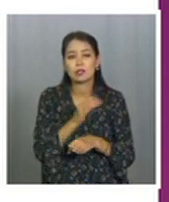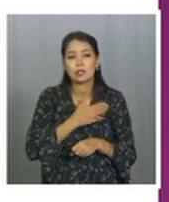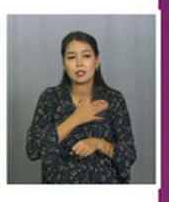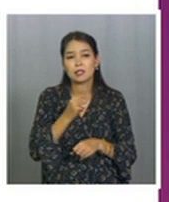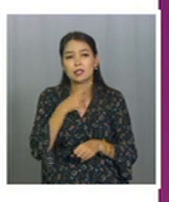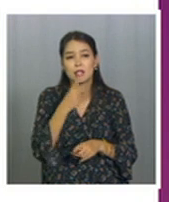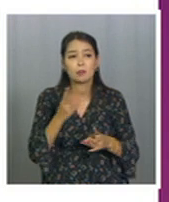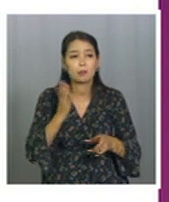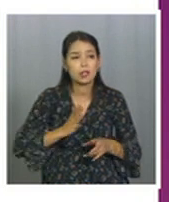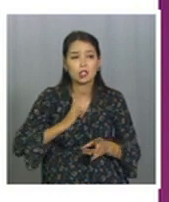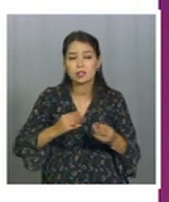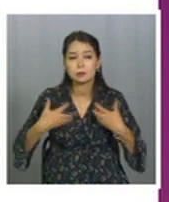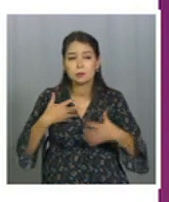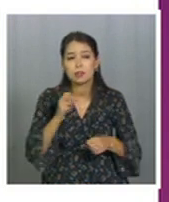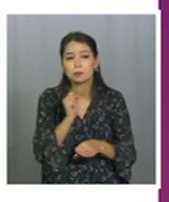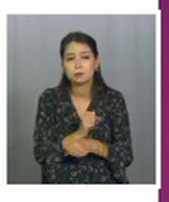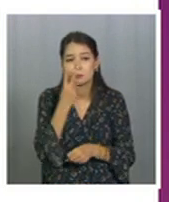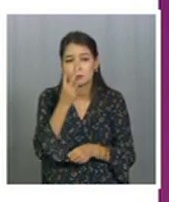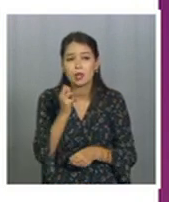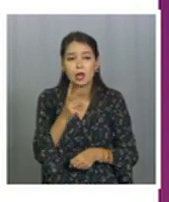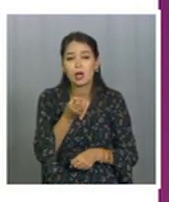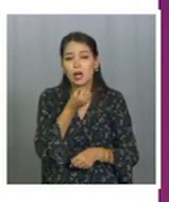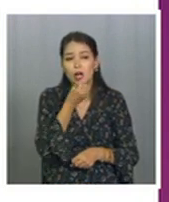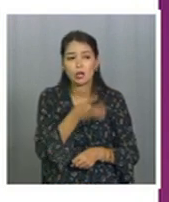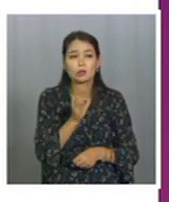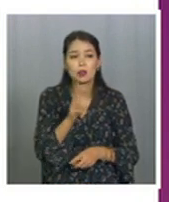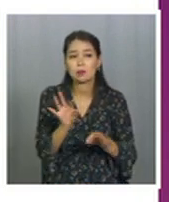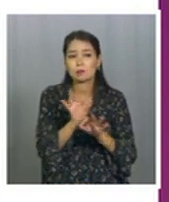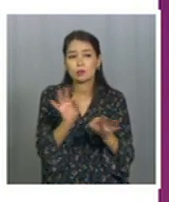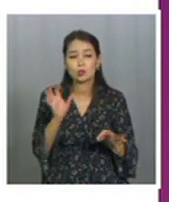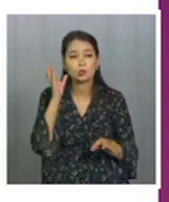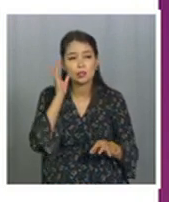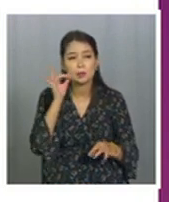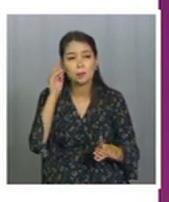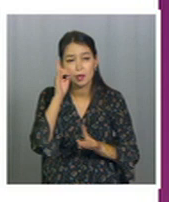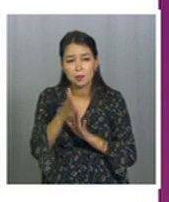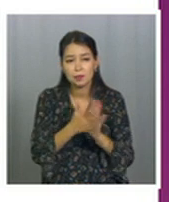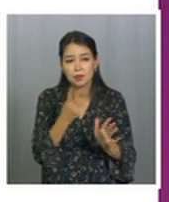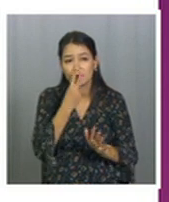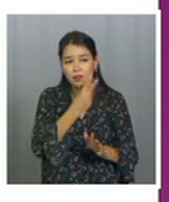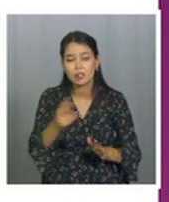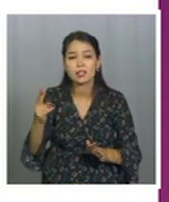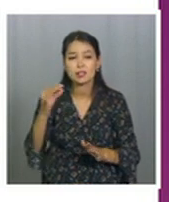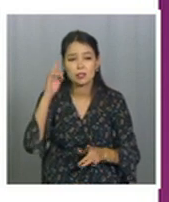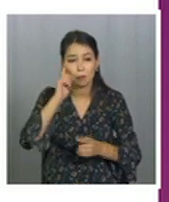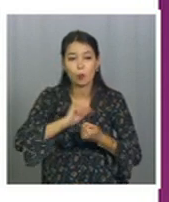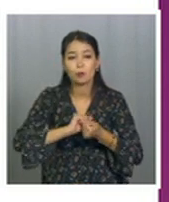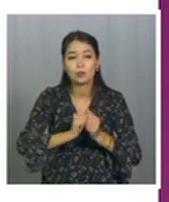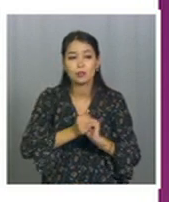спеши, остановись, посмотри, как хорошо, как прекрасно, слушай и пойми, вглядись и